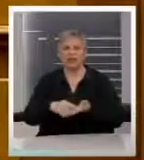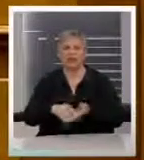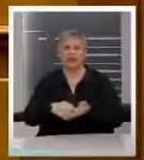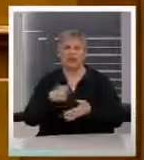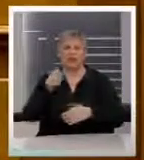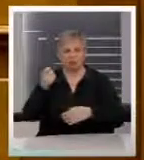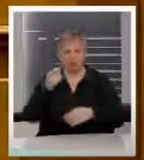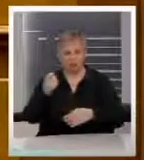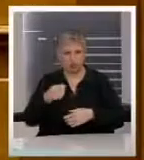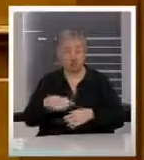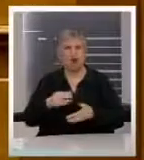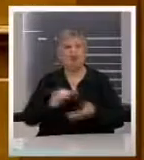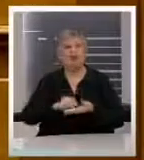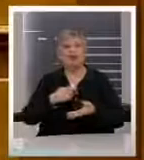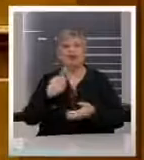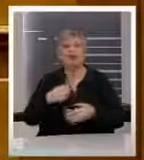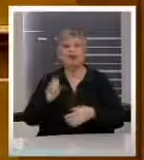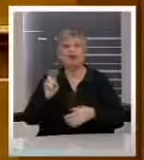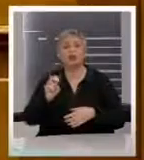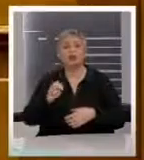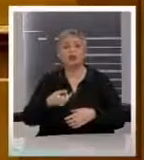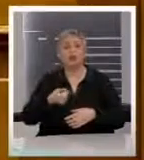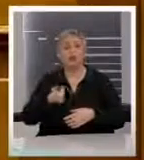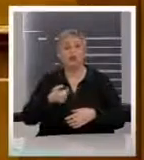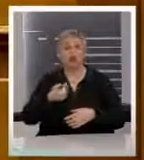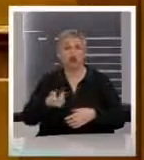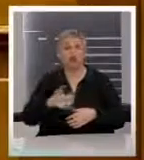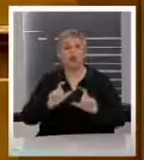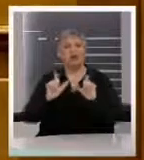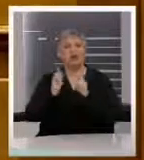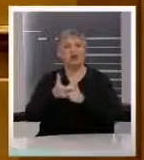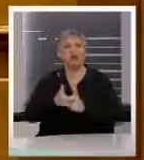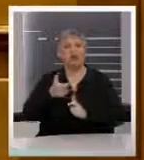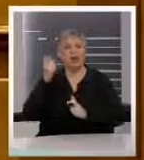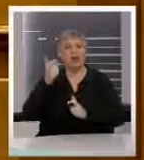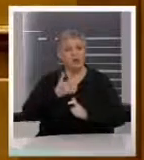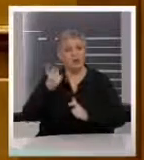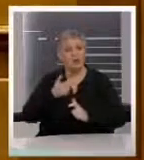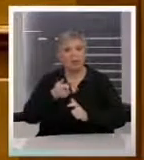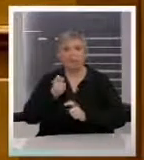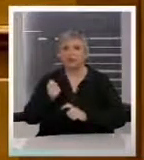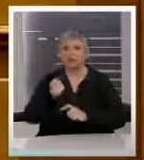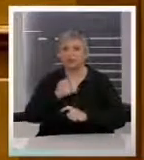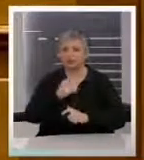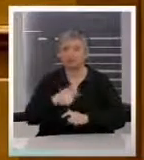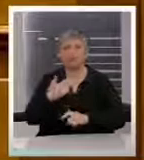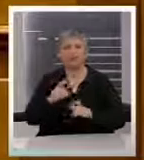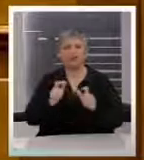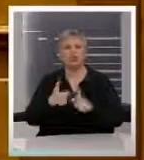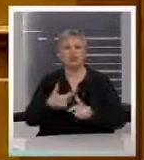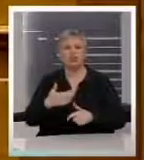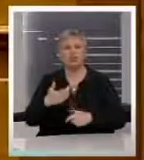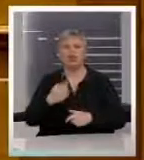στον εξαδικαστικό συμβιβασμό οι πολίτες. Οι οικογενειακά επιδόματα τα οποία δίνονται για τις οικογένειες με ένα, με δύο παιδιά, με τρία